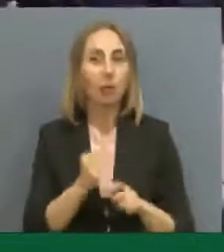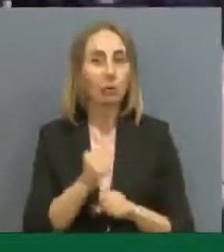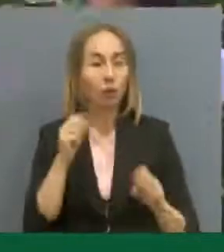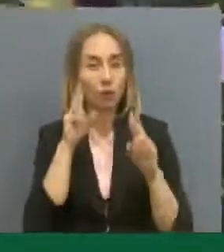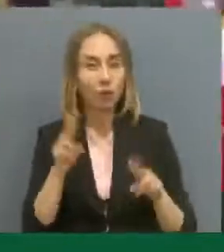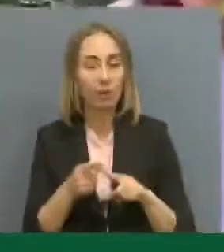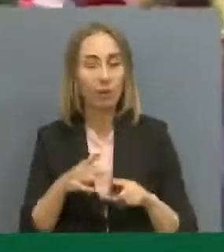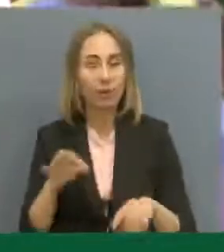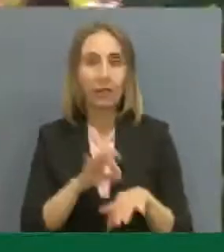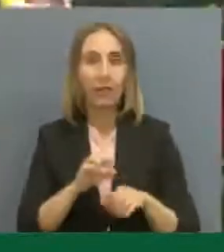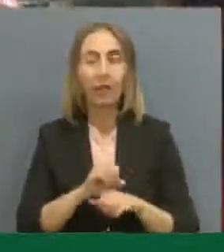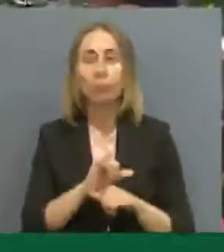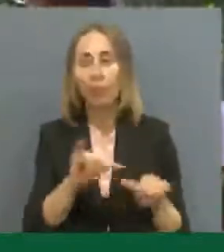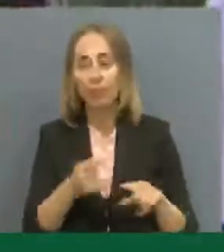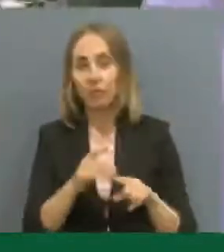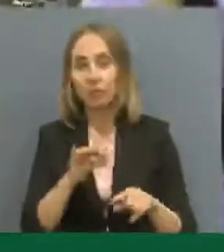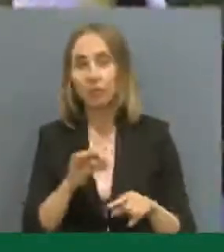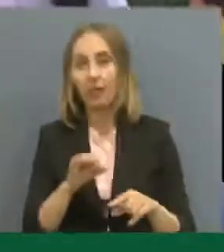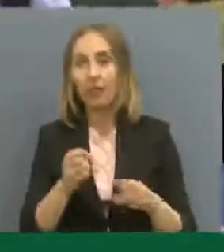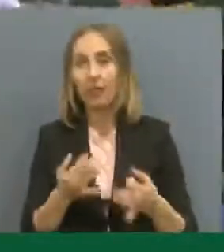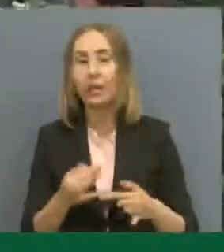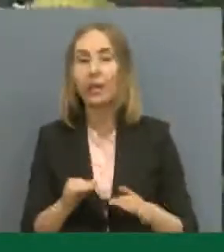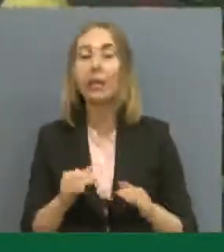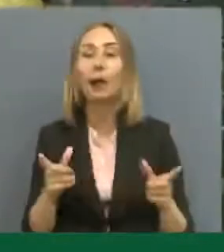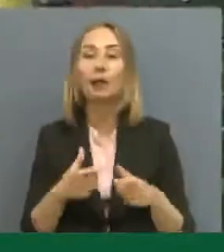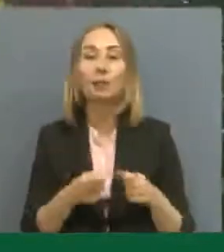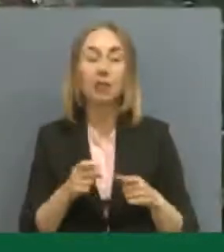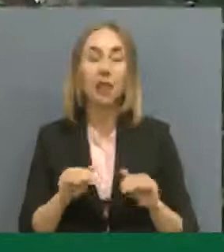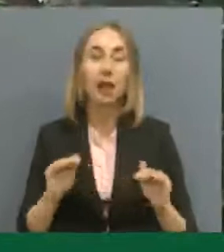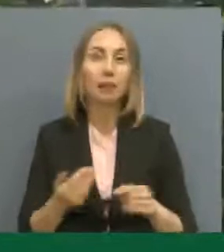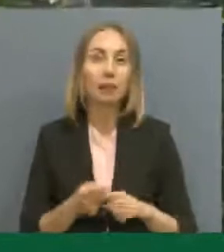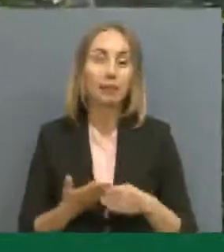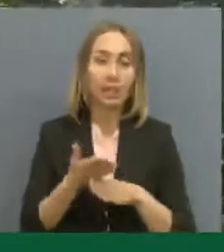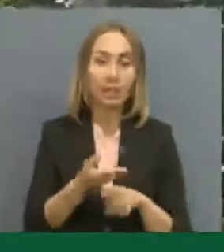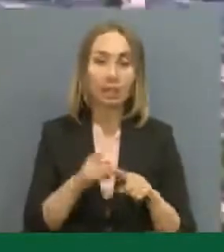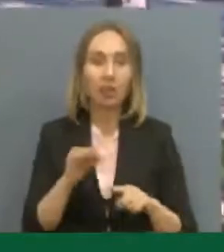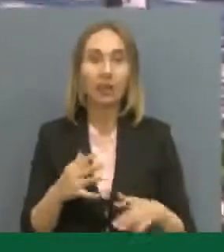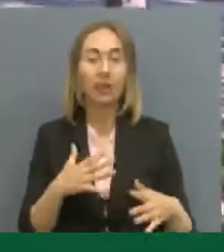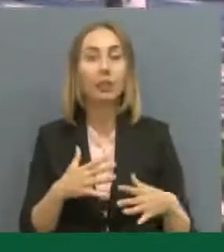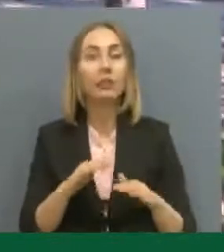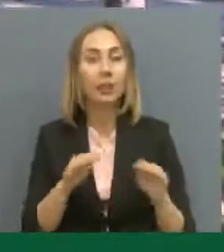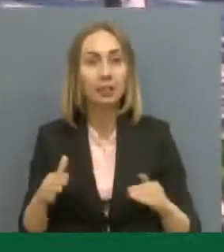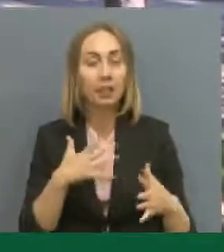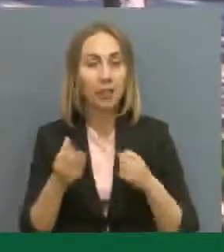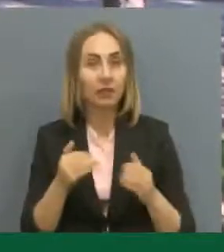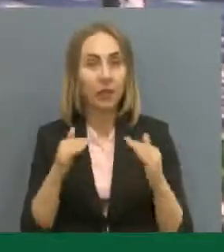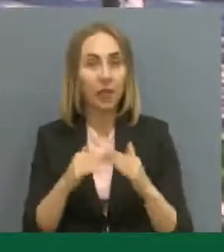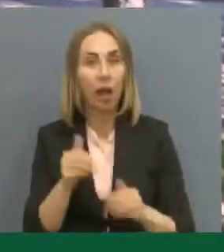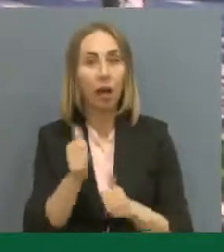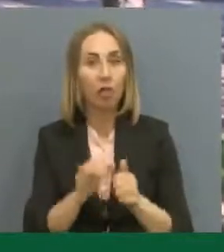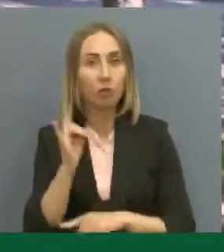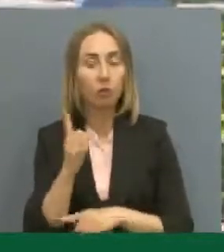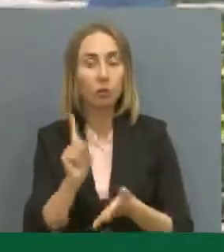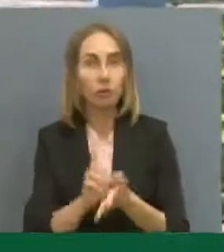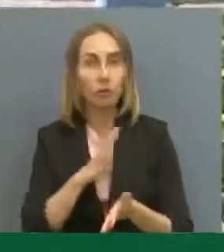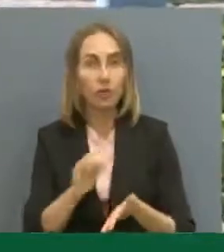соблюдения эпидемиологических требований и карантинных ограничений. При заезде в детские оздоровительные объекты на каждого ребенка должны быть документы